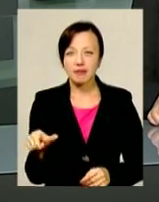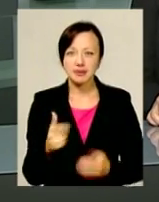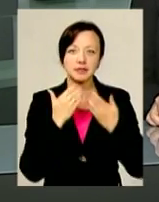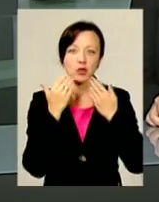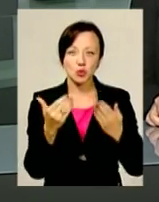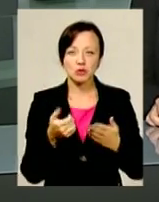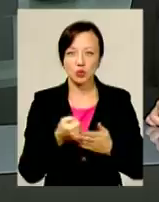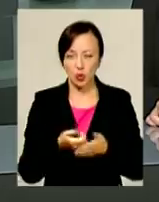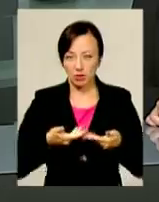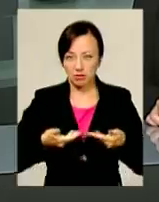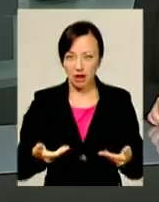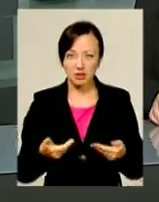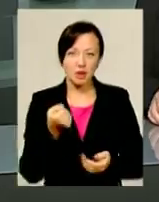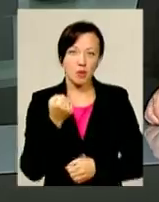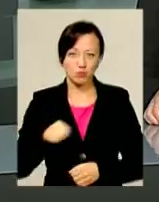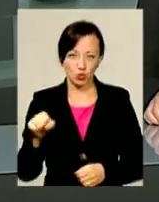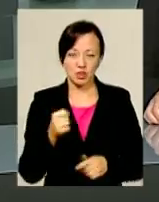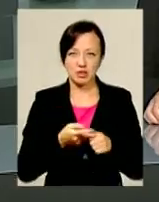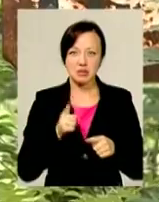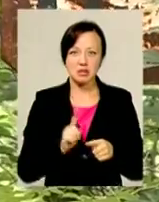надії збутися недбайливих підприємців.